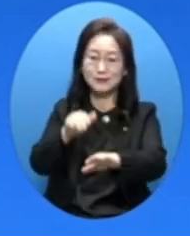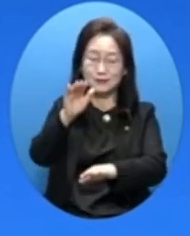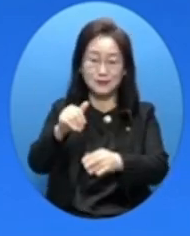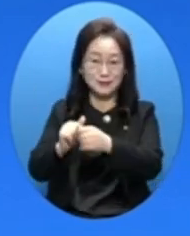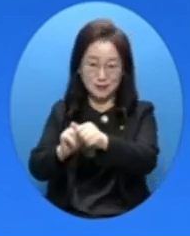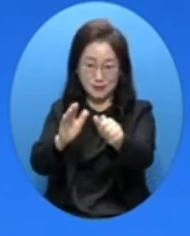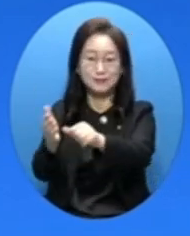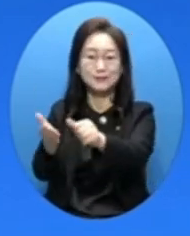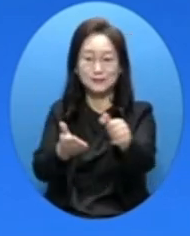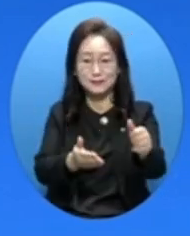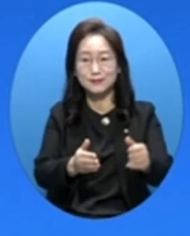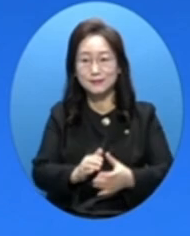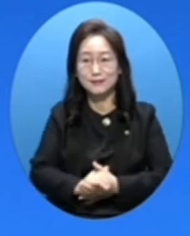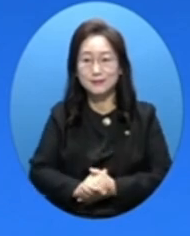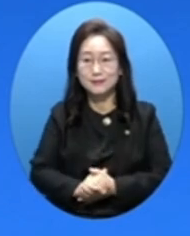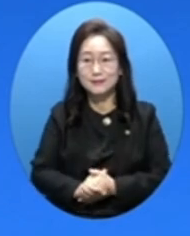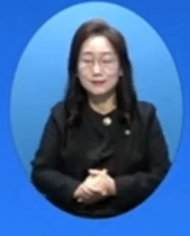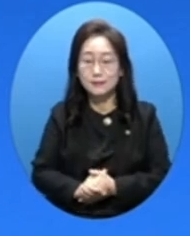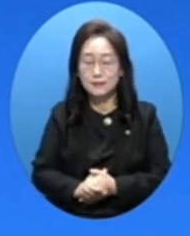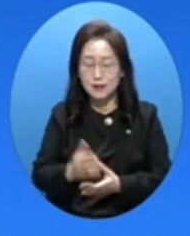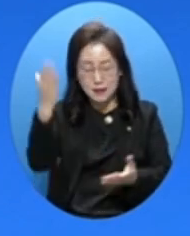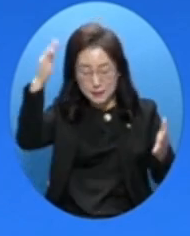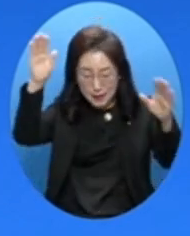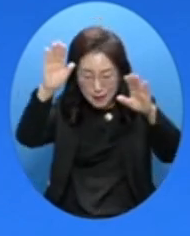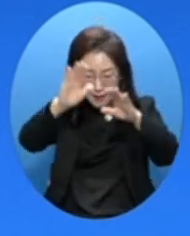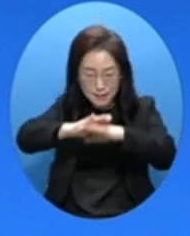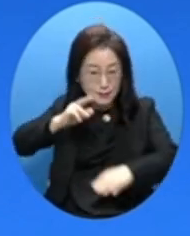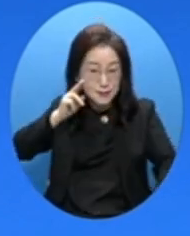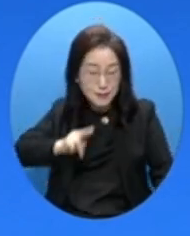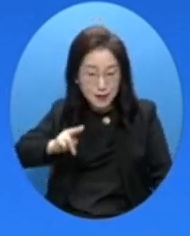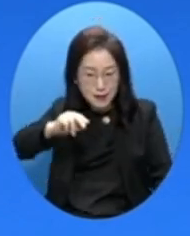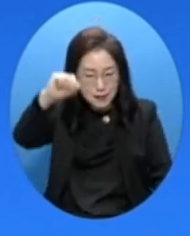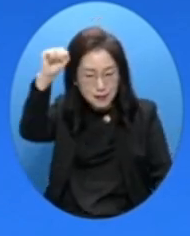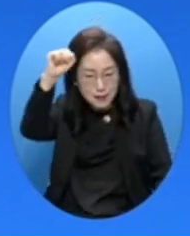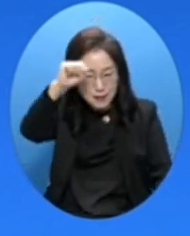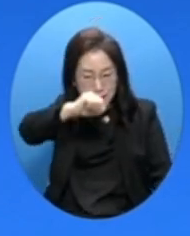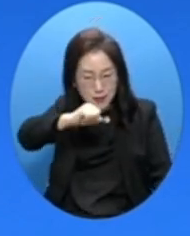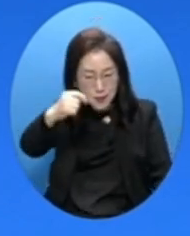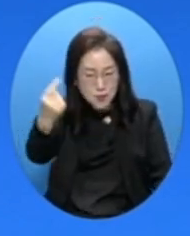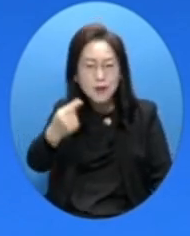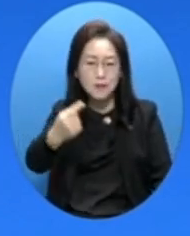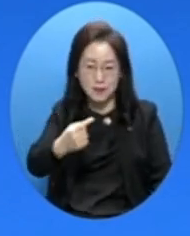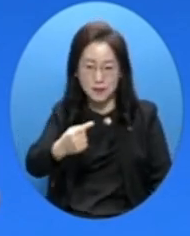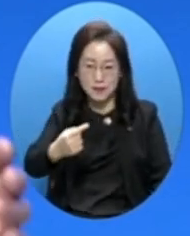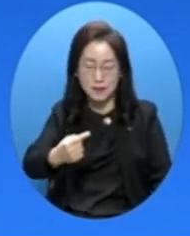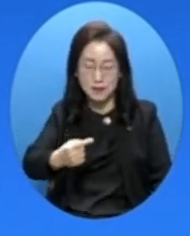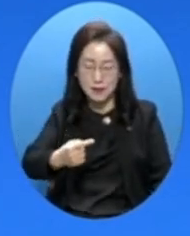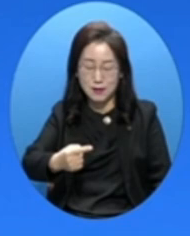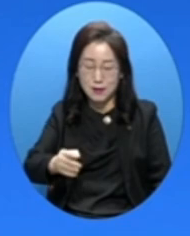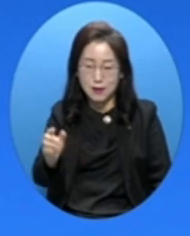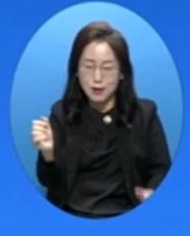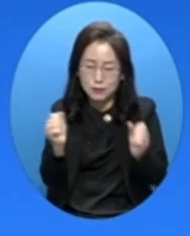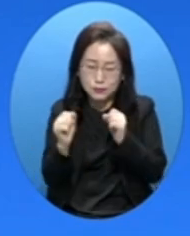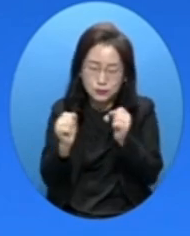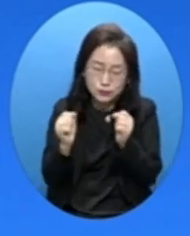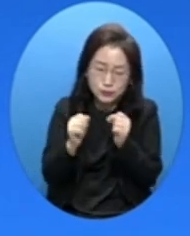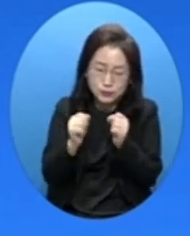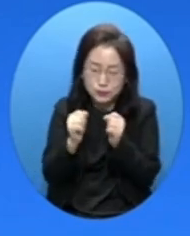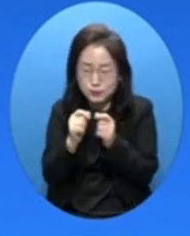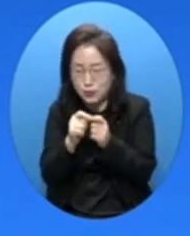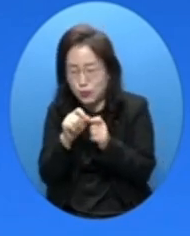것입니다. 밤이 깊으면 새벽이 밝아오듯 춥고 긴 겨울이 지나가면